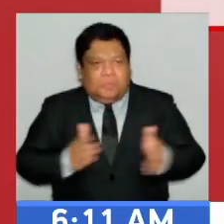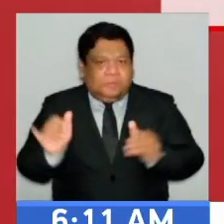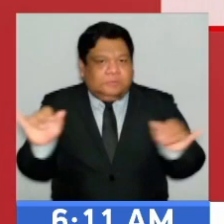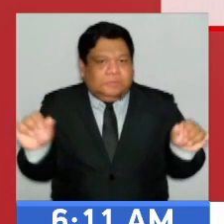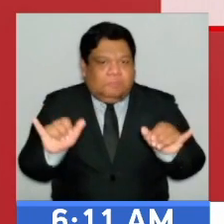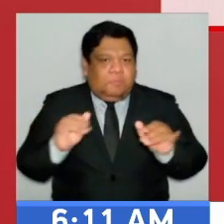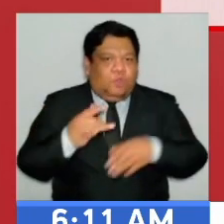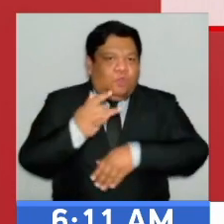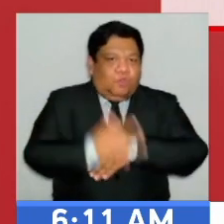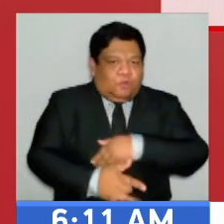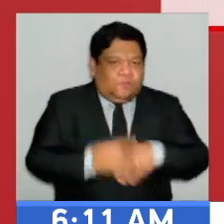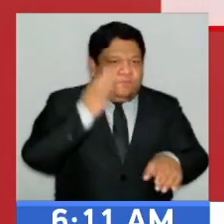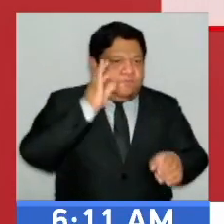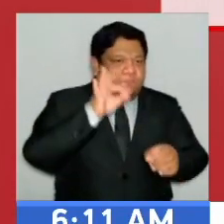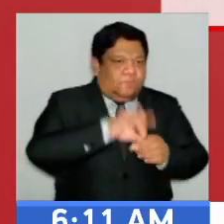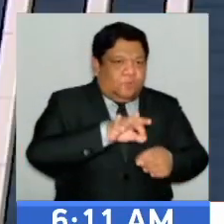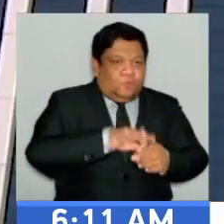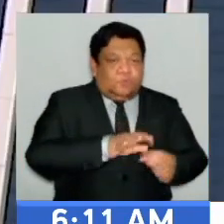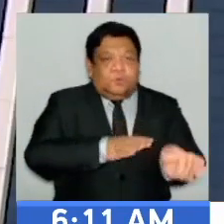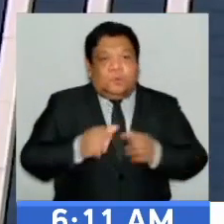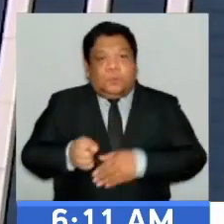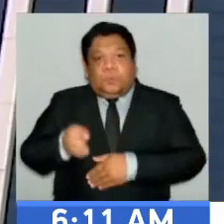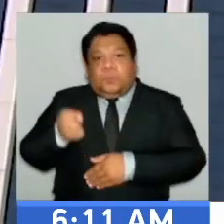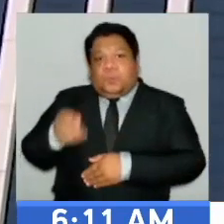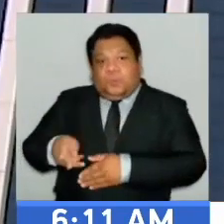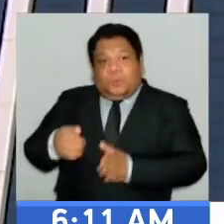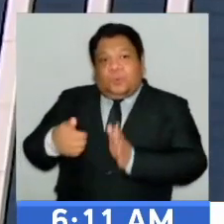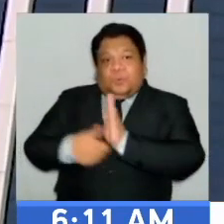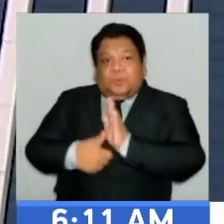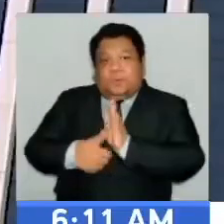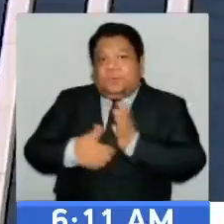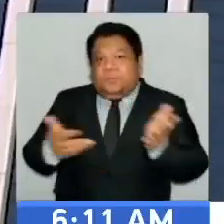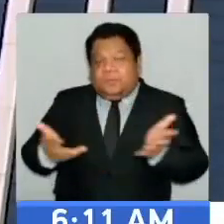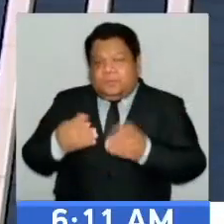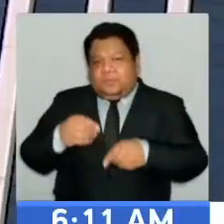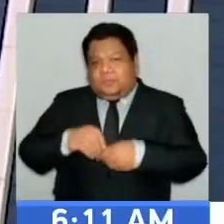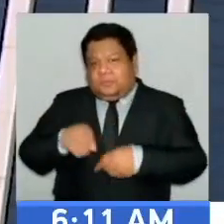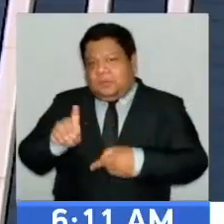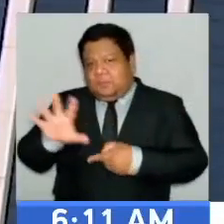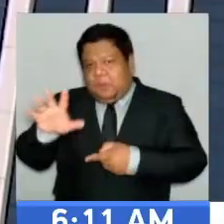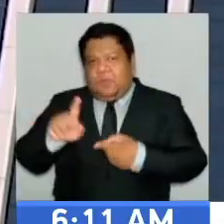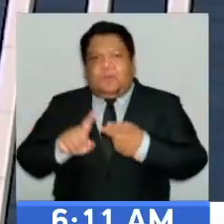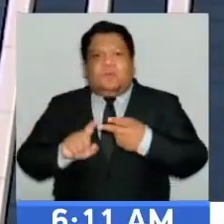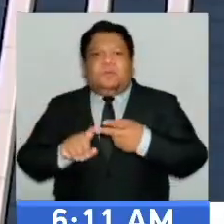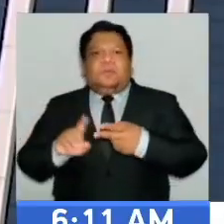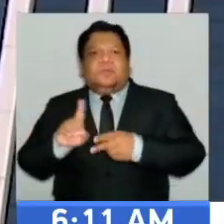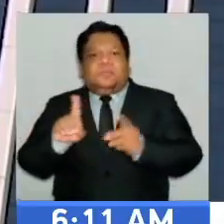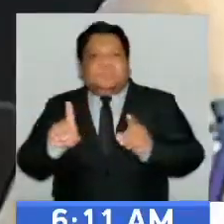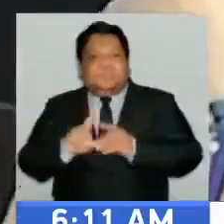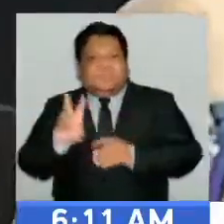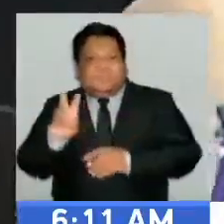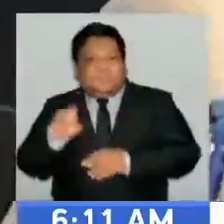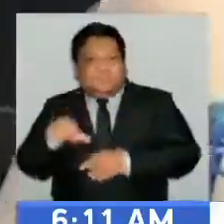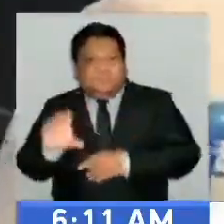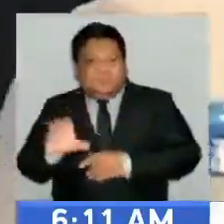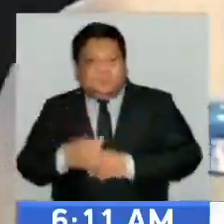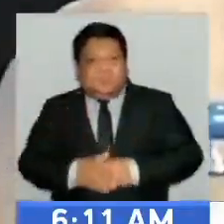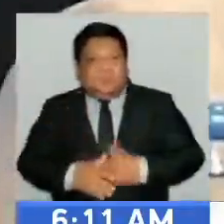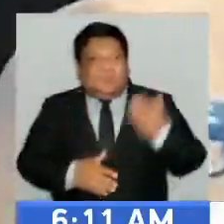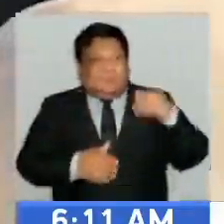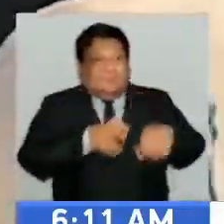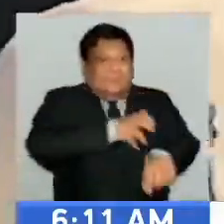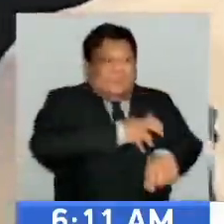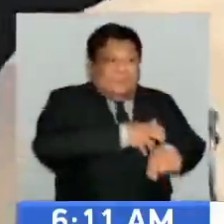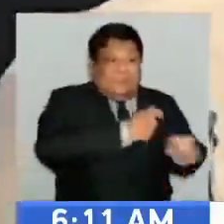Cavite at District 6 sa Quezon City. Kaugnay naman ng mga dating barangay sa Makati na bahagi na ng Tagig. Naghihintay lang tayo